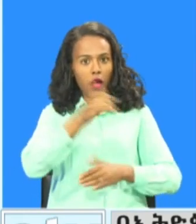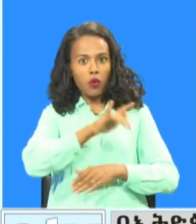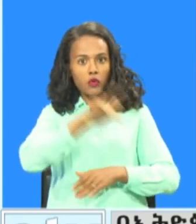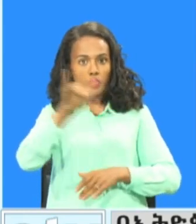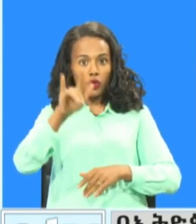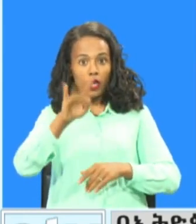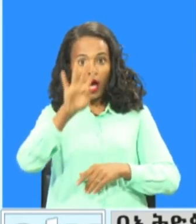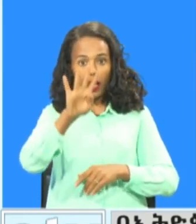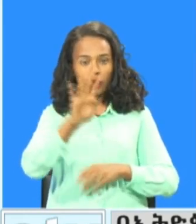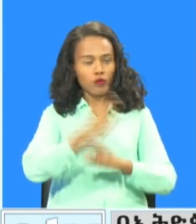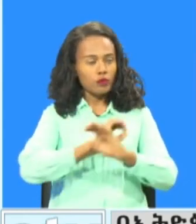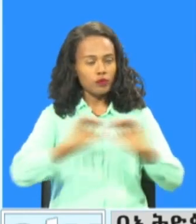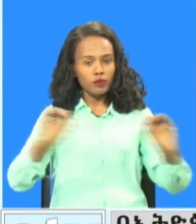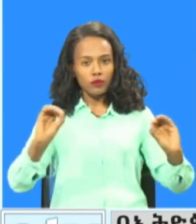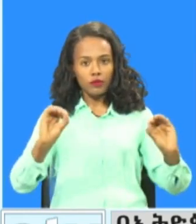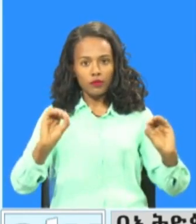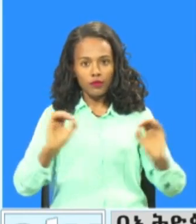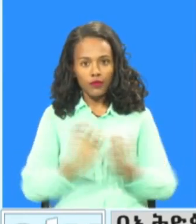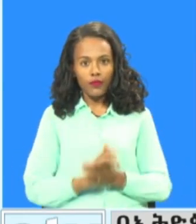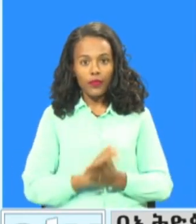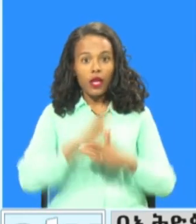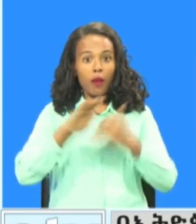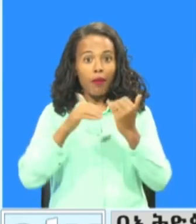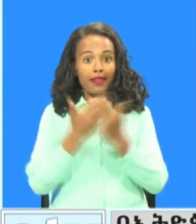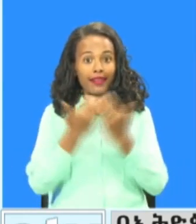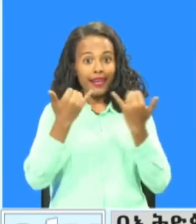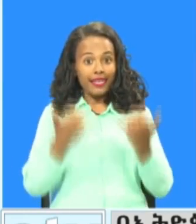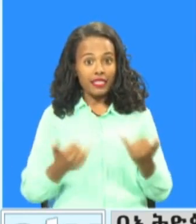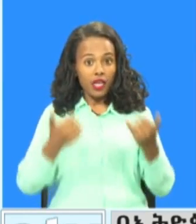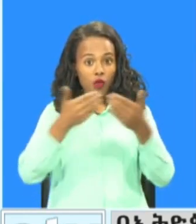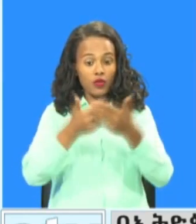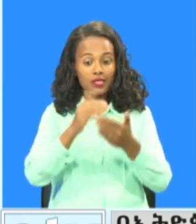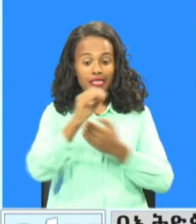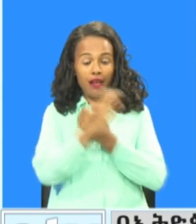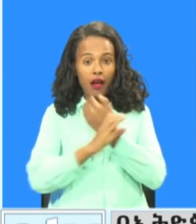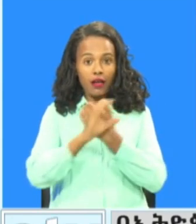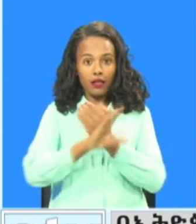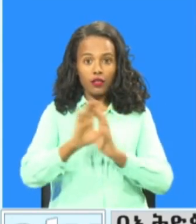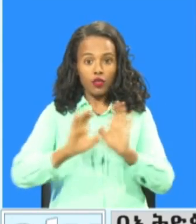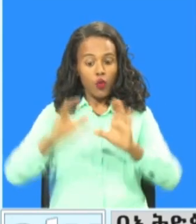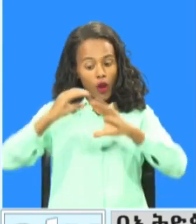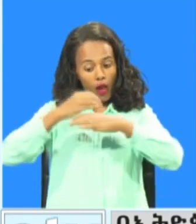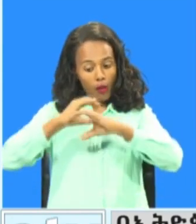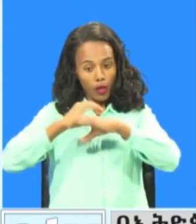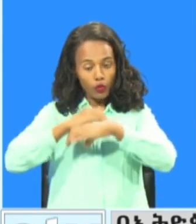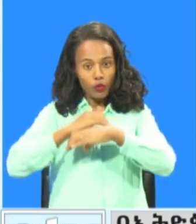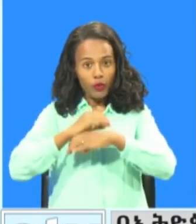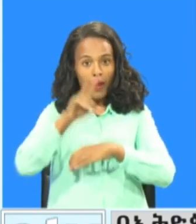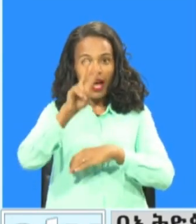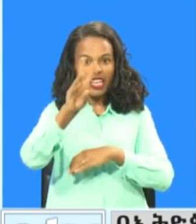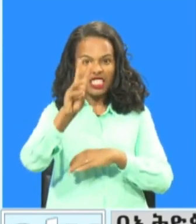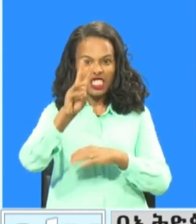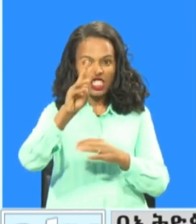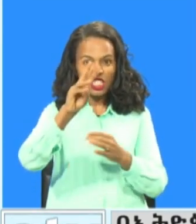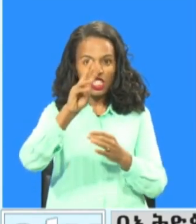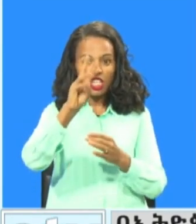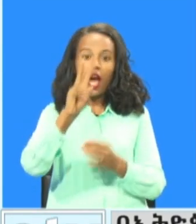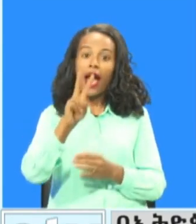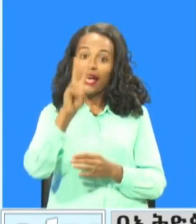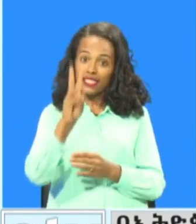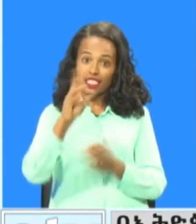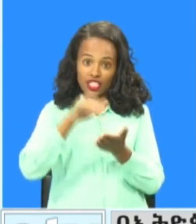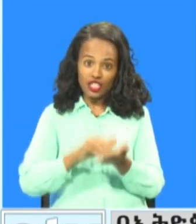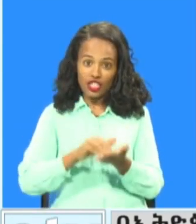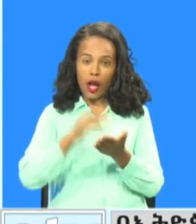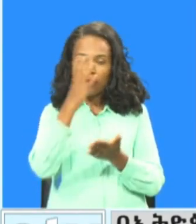ግን አራቱም የላቸውም። በአጠቃላይ እስካሁን ድረስ እንደ ሀገር የተደረጉት የላብራቶሪ ምርመራዎች 26517